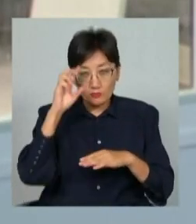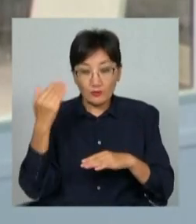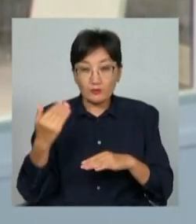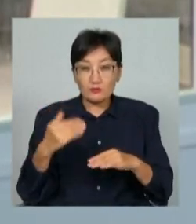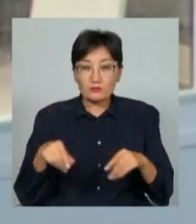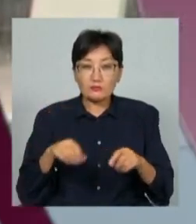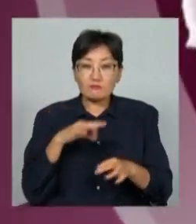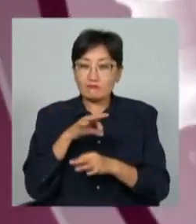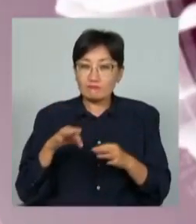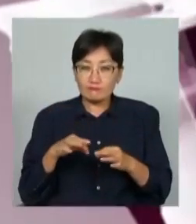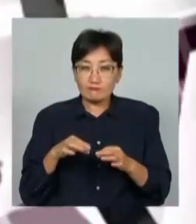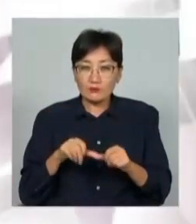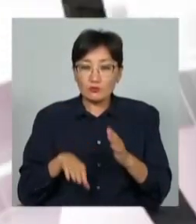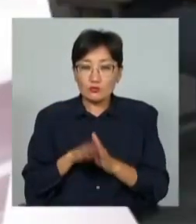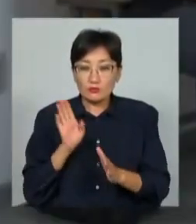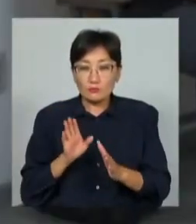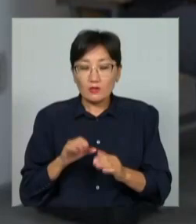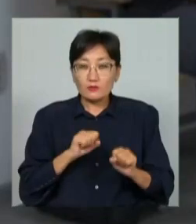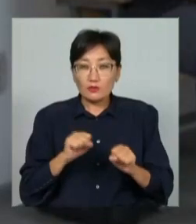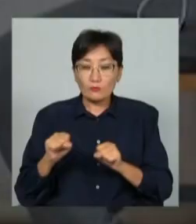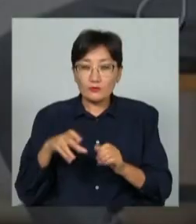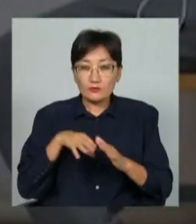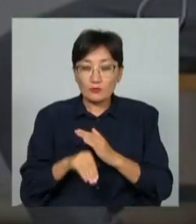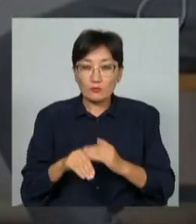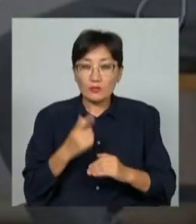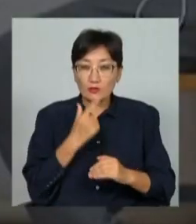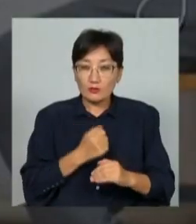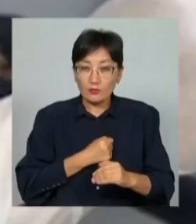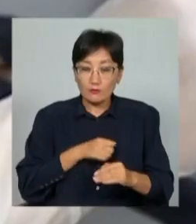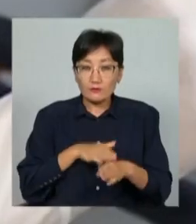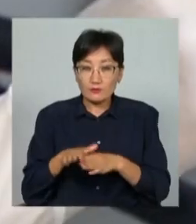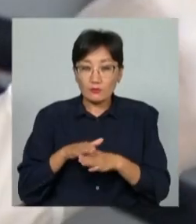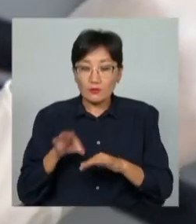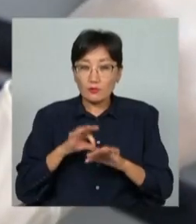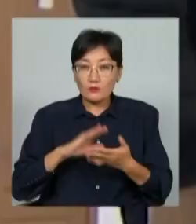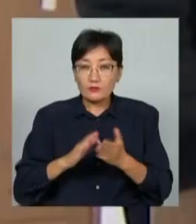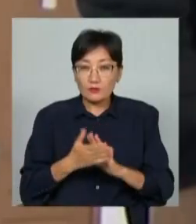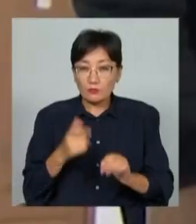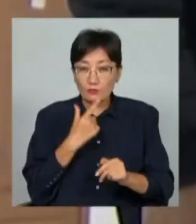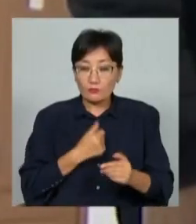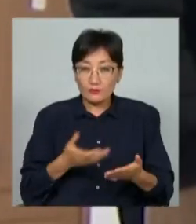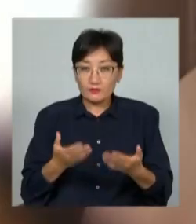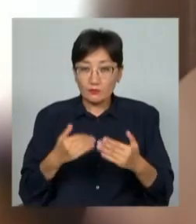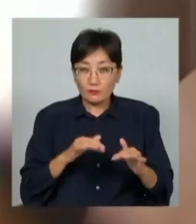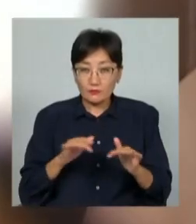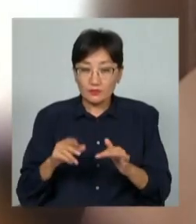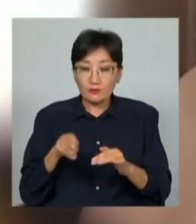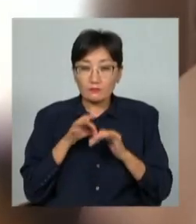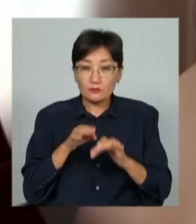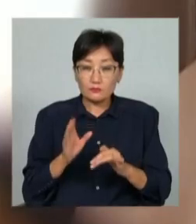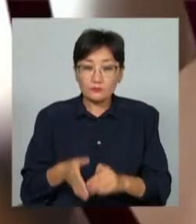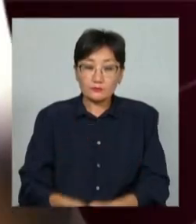кем емес. Биыл қорғаныс сапындағы борышын қанша азамат өтейді? Пандемия жағдайындағы әскерге шақыру науқаны қалай